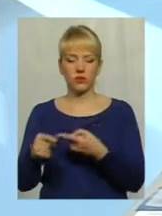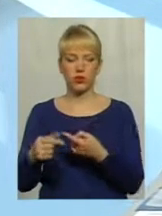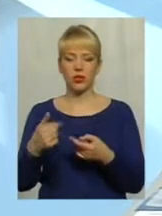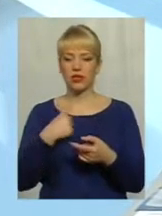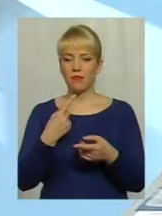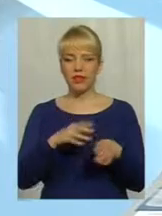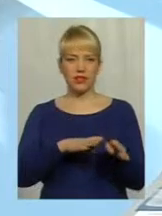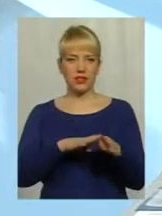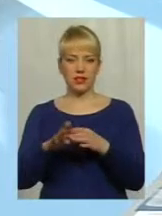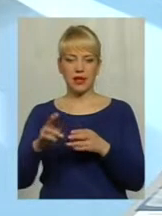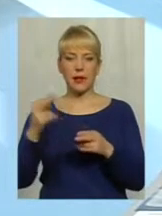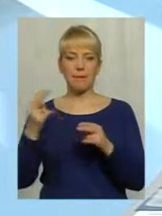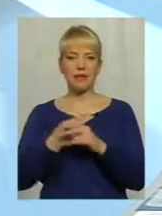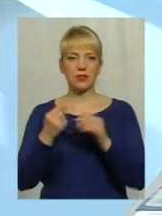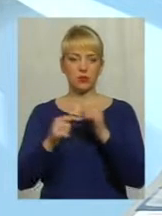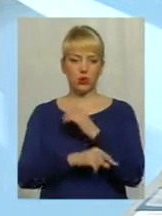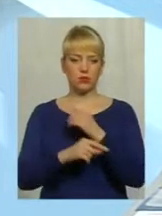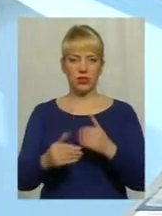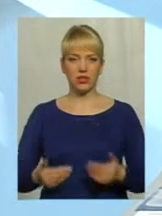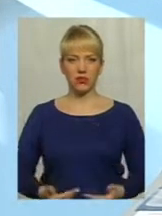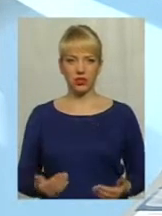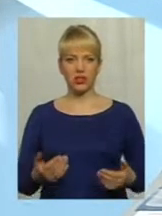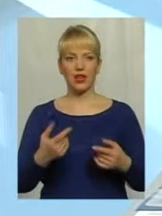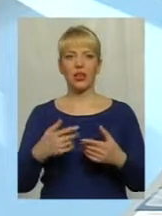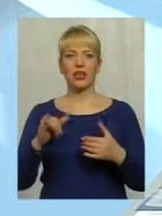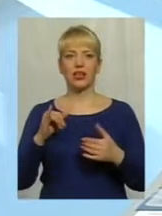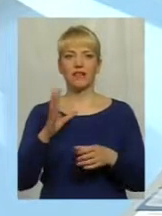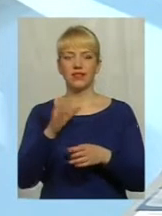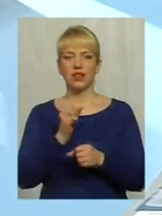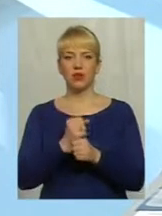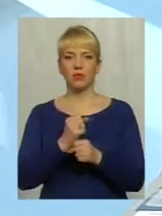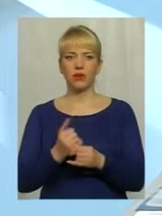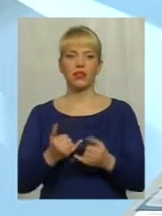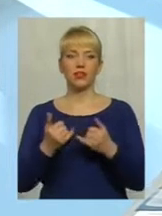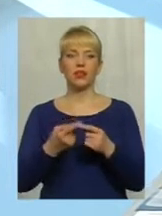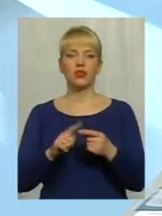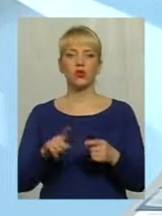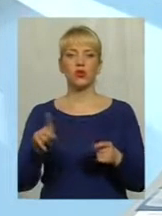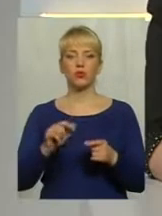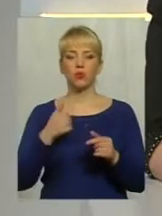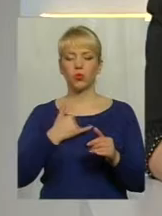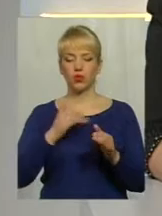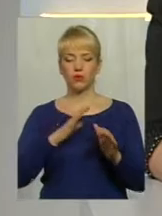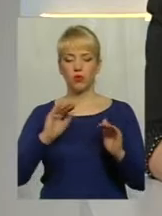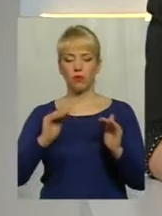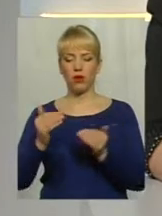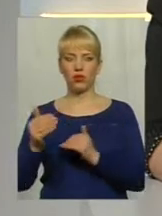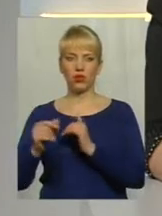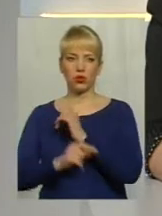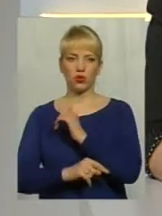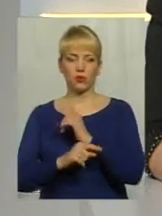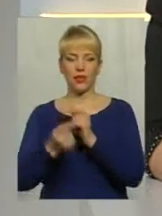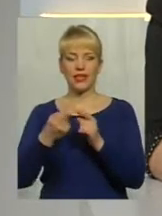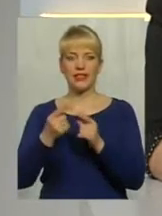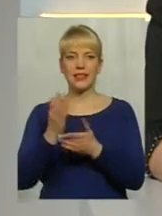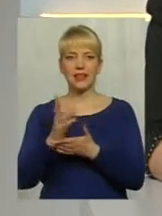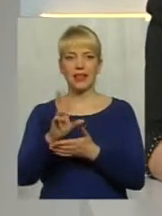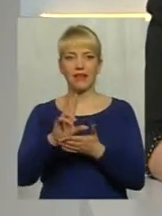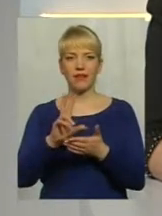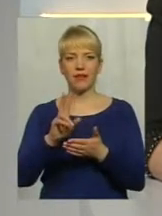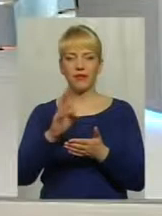безкорупційним життям і все робити для того, щоб в нас менше стало корупції, це є відображенням мого релігійного